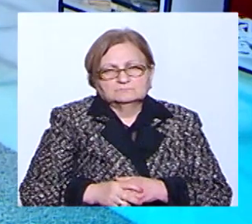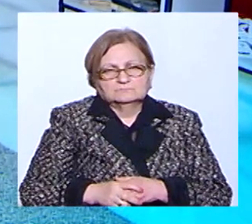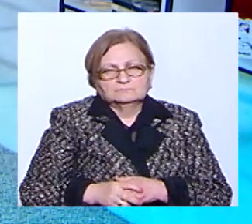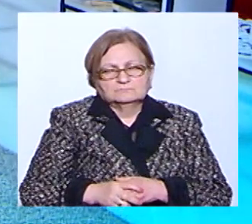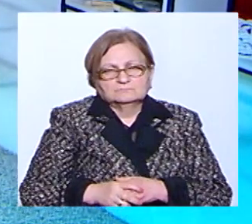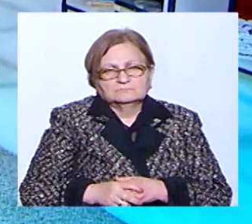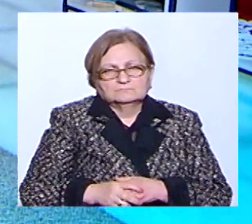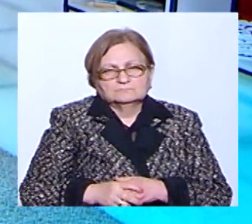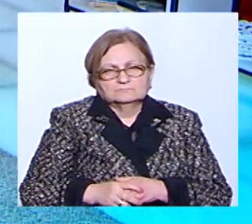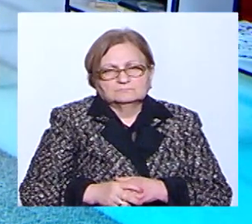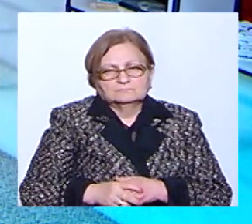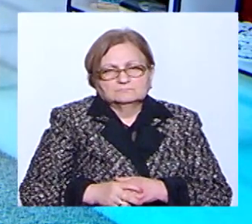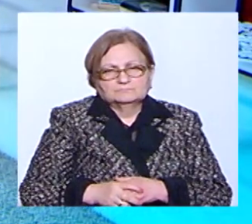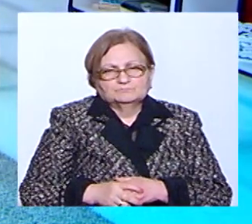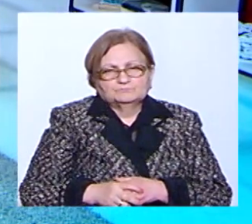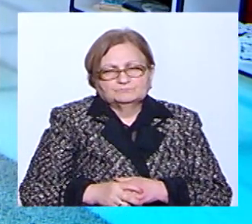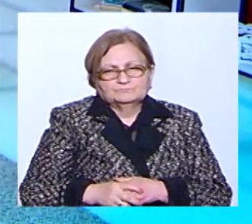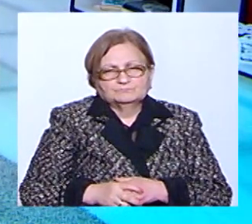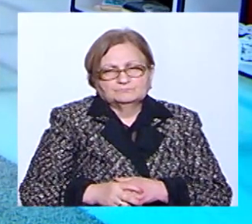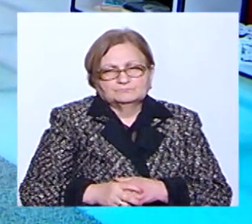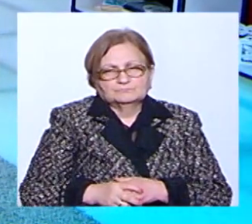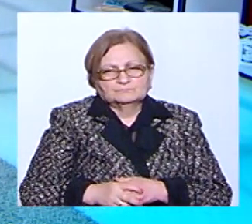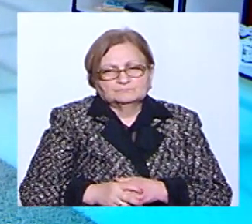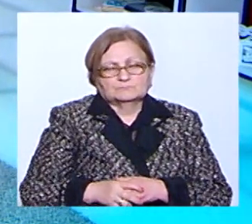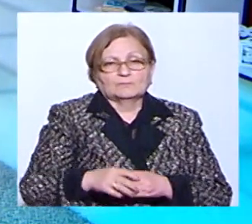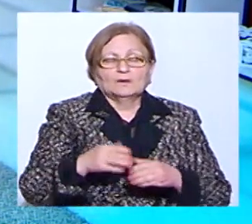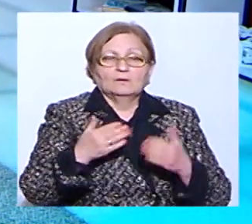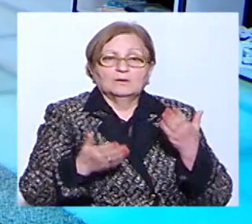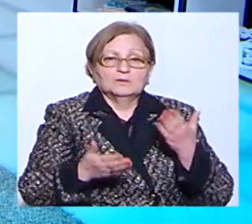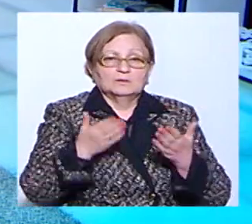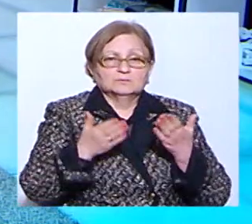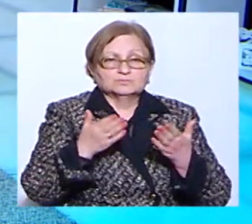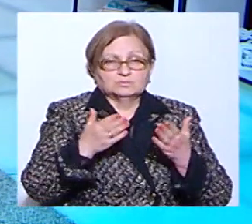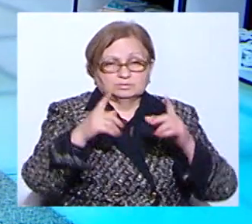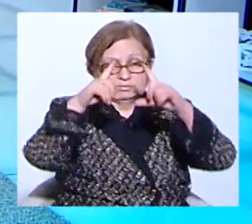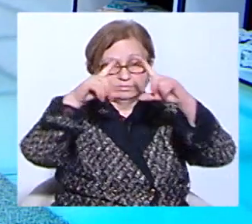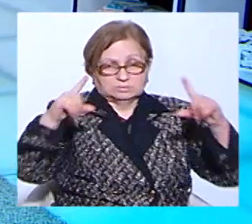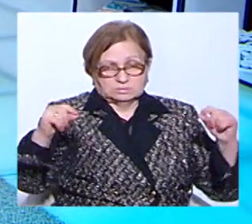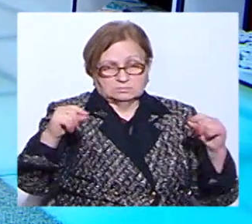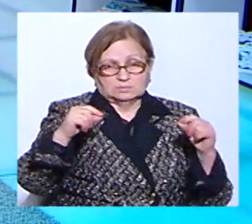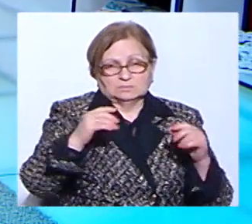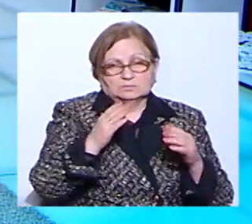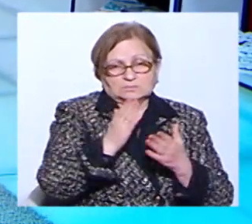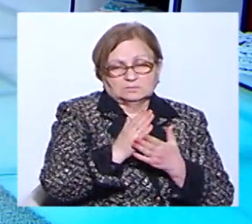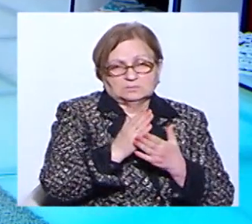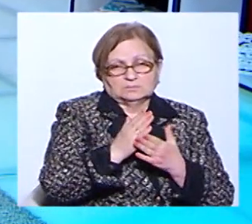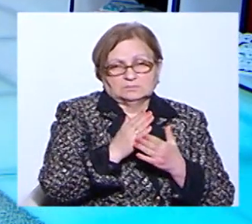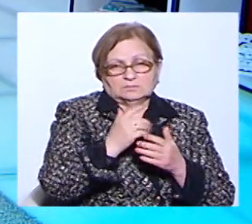ისე თუ ჩვენ ბრუნავთ ფუძის გარშემო, მოდით ფუძე წარმოვიდგინეთ, რომ